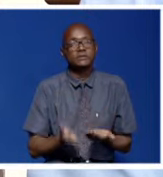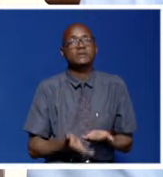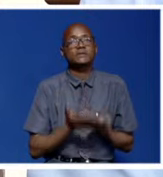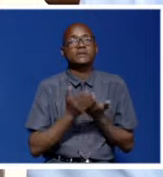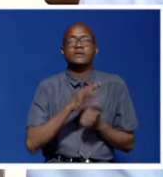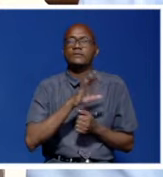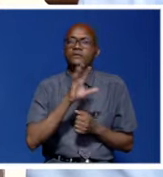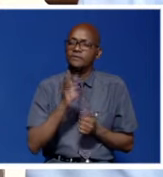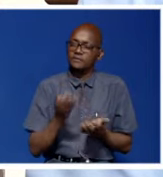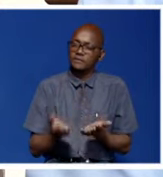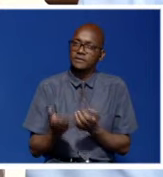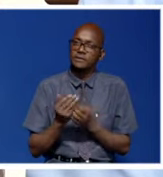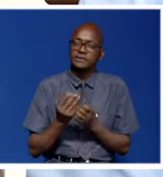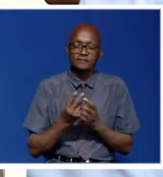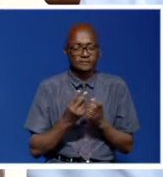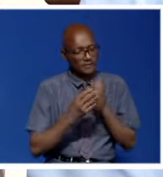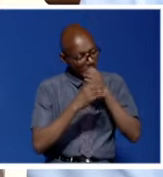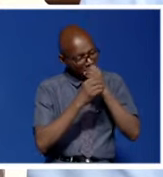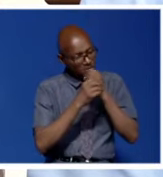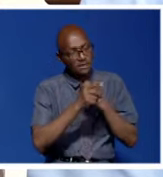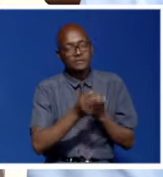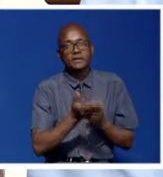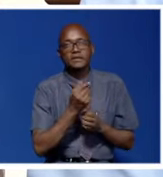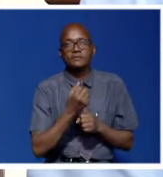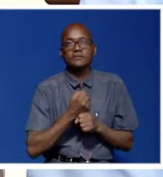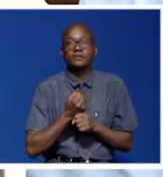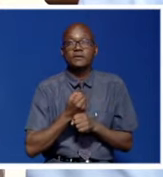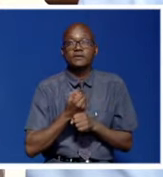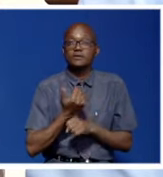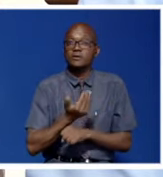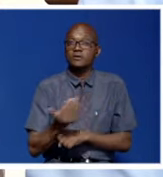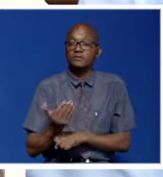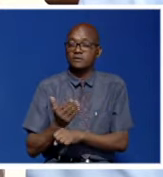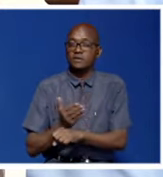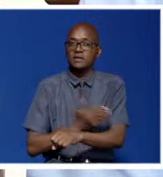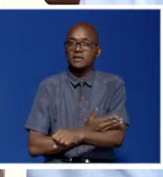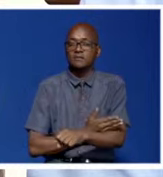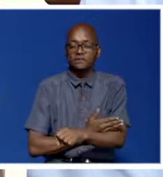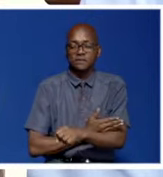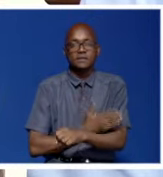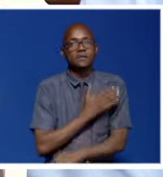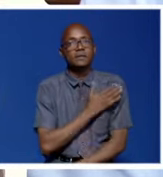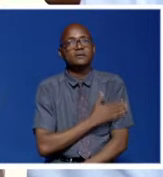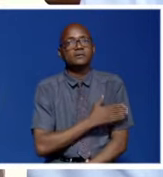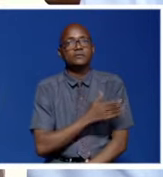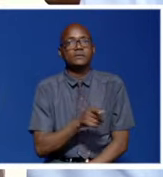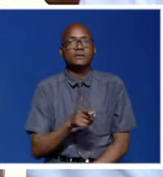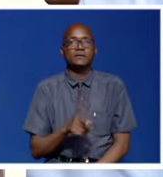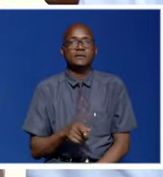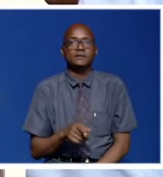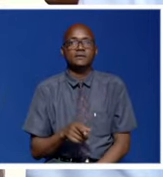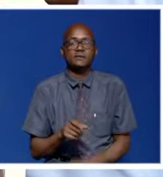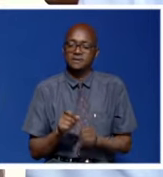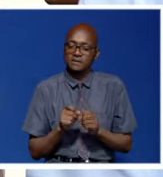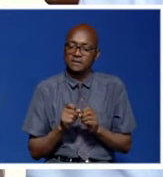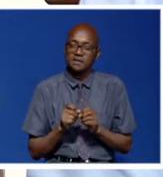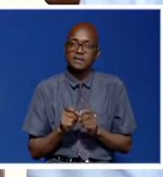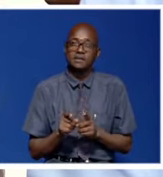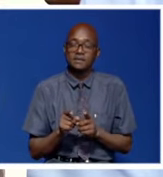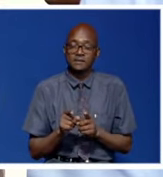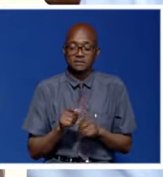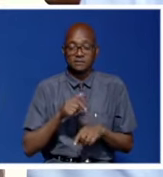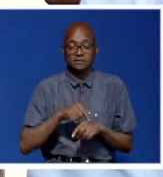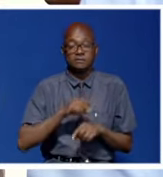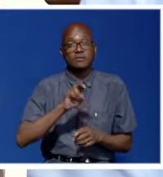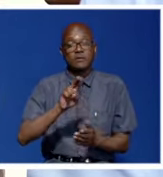tutasaidia, vyote vitakavyohitajika na vya maabara ambavyo vitahitajika kufanyika kwa watoto kabla ya kupata huduma yenyewe. Lakini watakavyokuwa